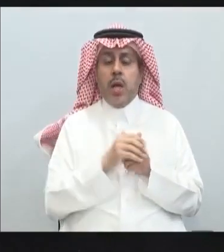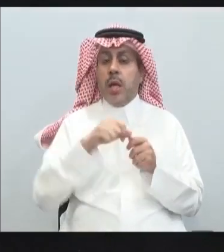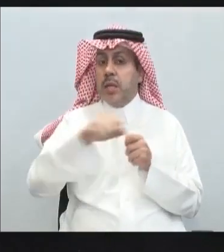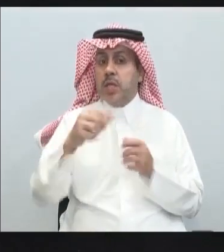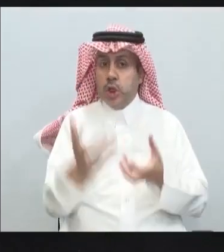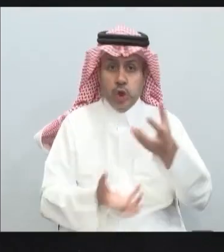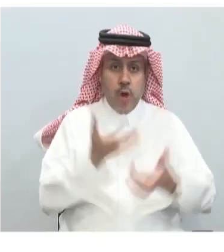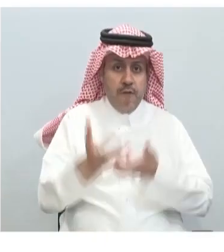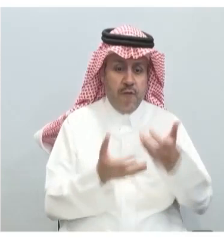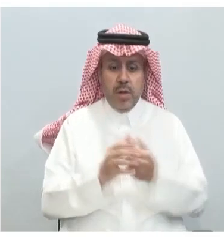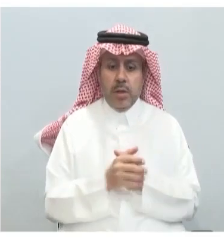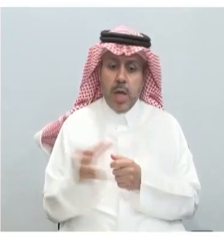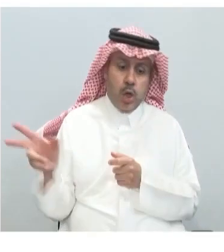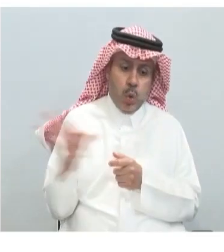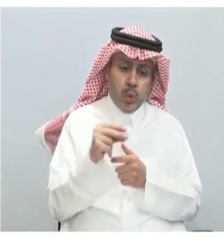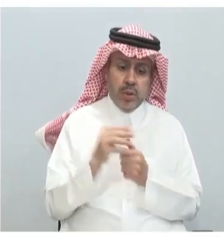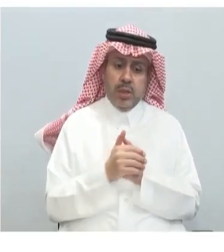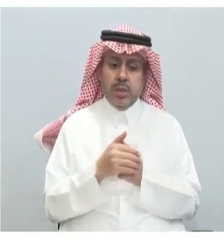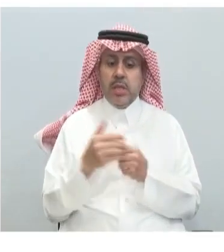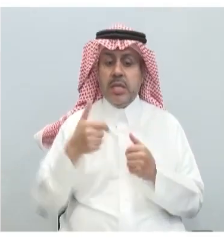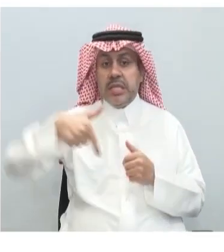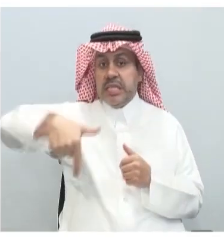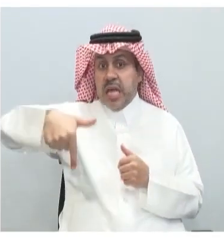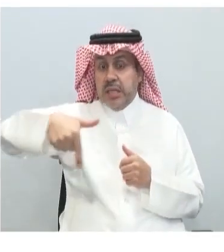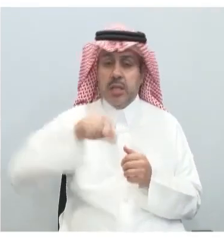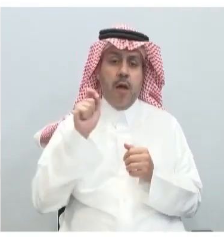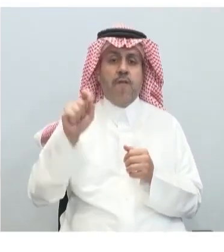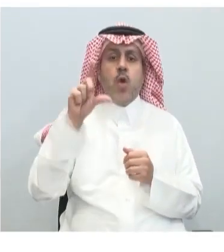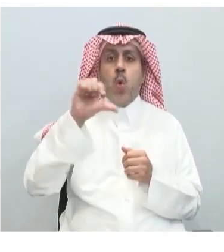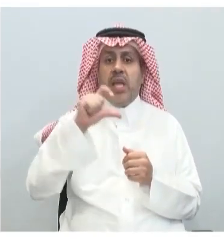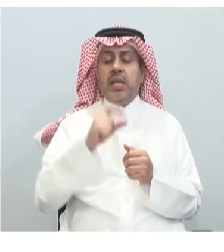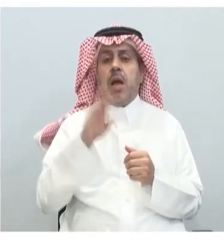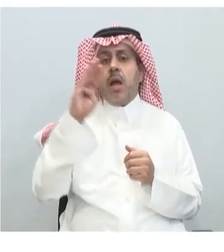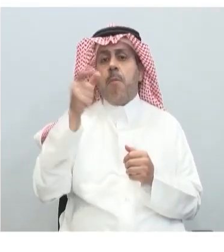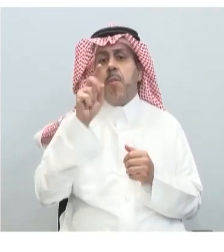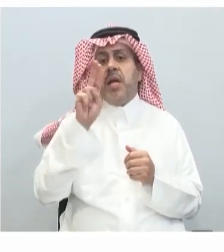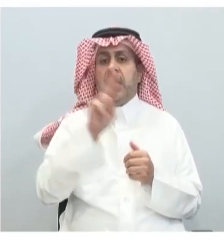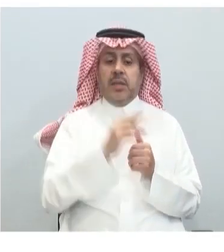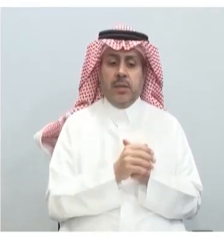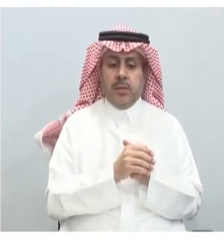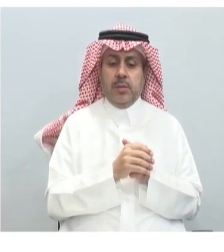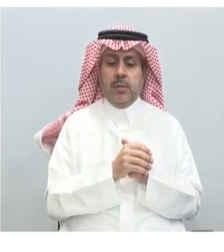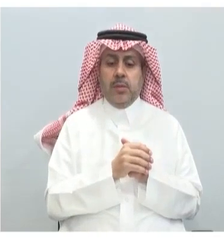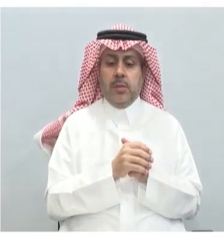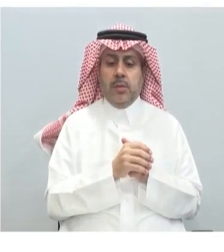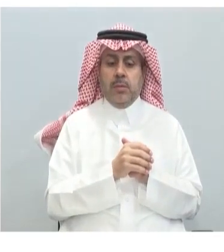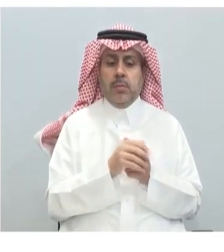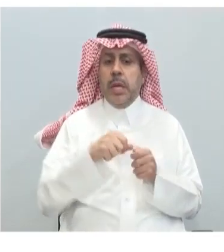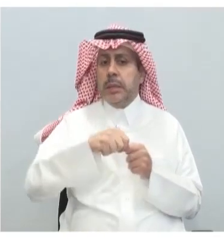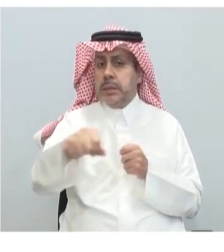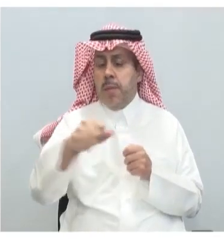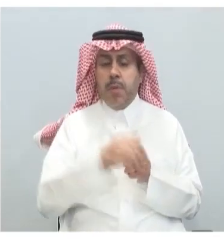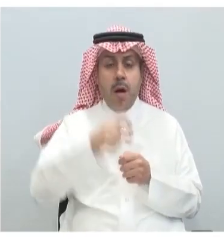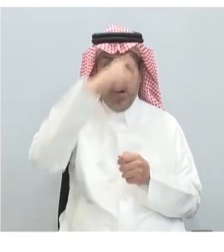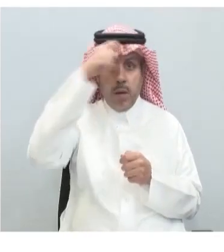لتفاعل ينتج سادس فلوريد الكبريت سادس فلوريد الكبريت نريد حساب